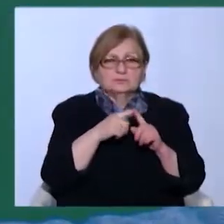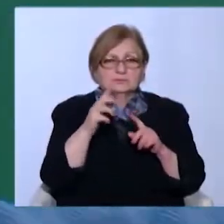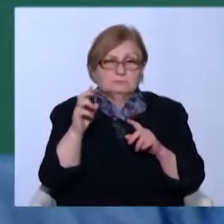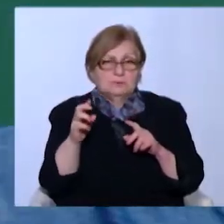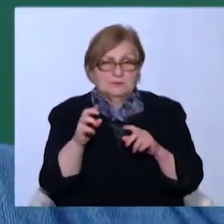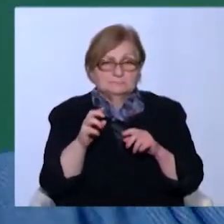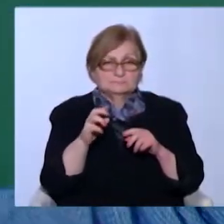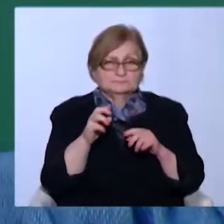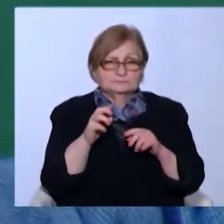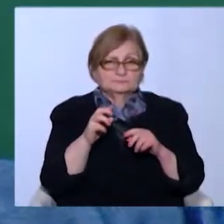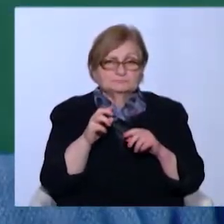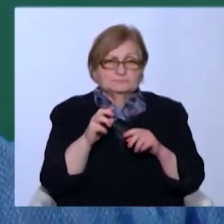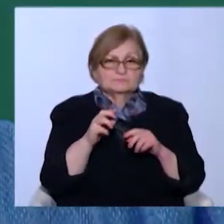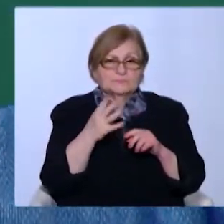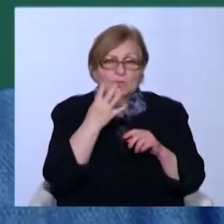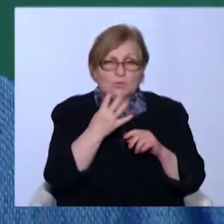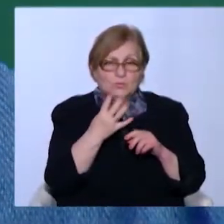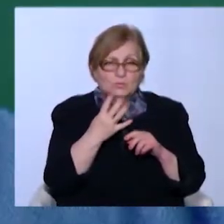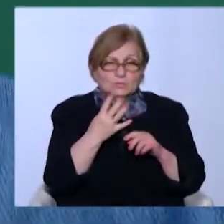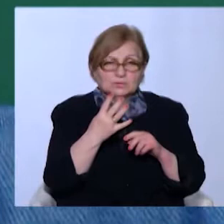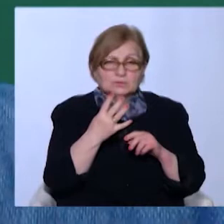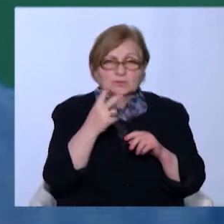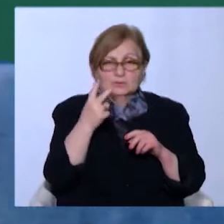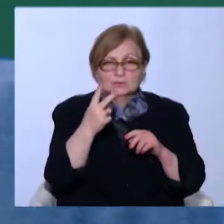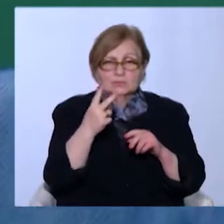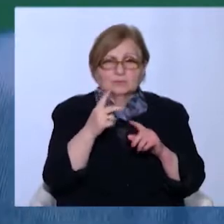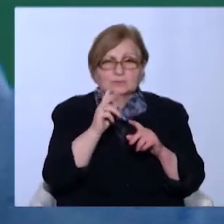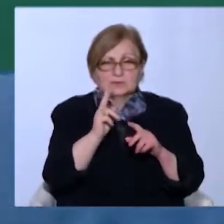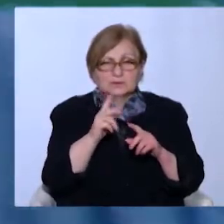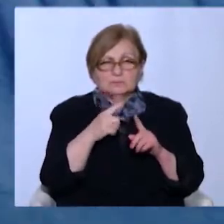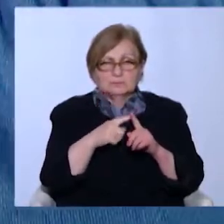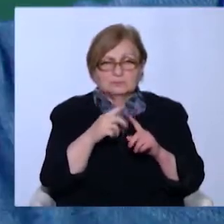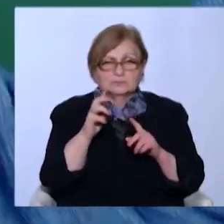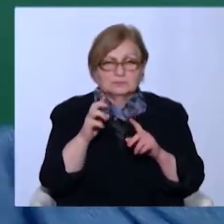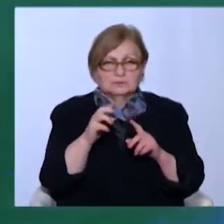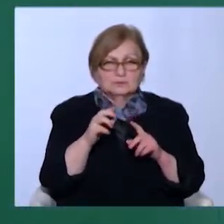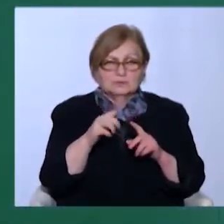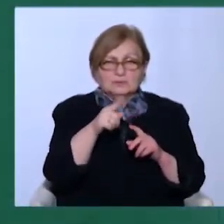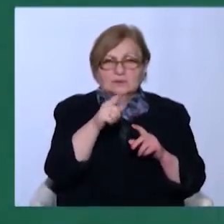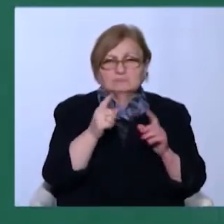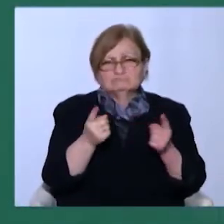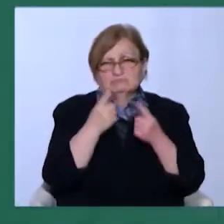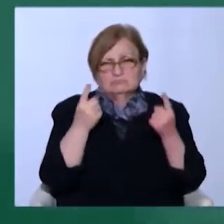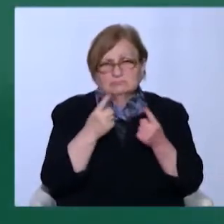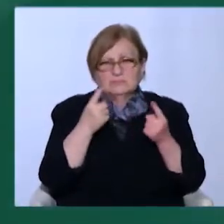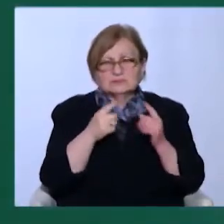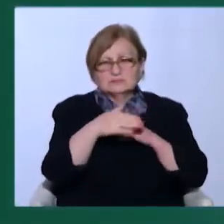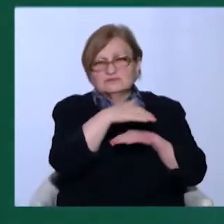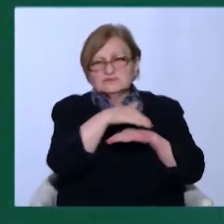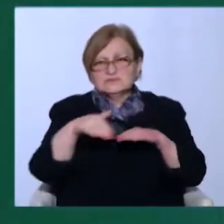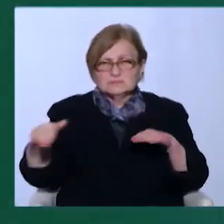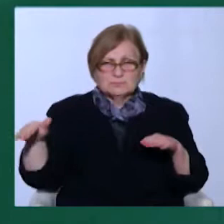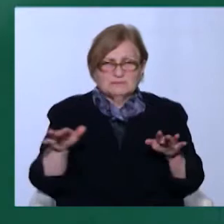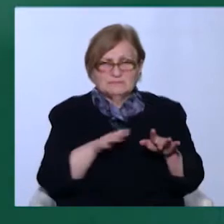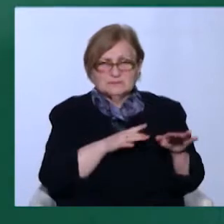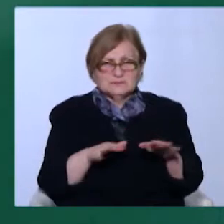და ანალოგიურად c-თვისაც 4 უდრის 2k+b. შედეგად მიიღება მარტივი წფივი სისტემა, რომელიც